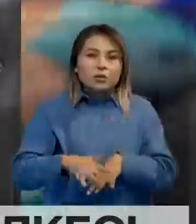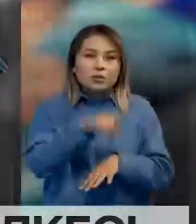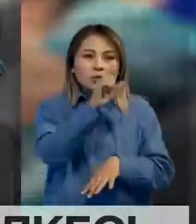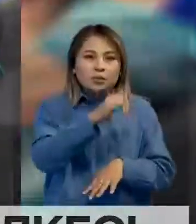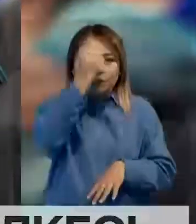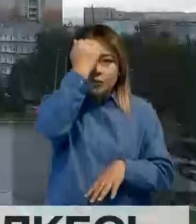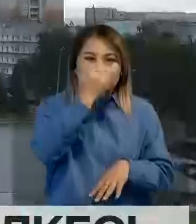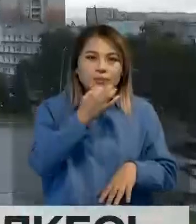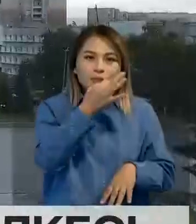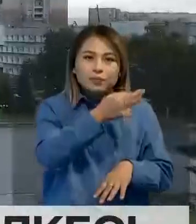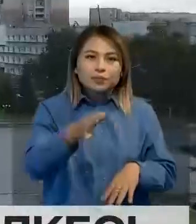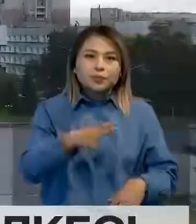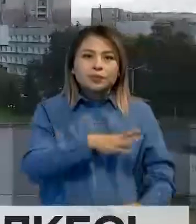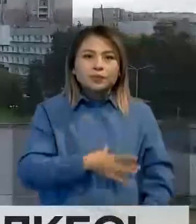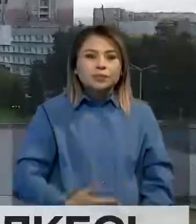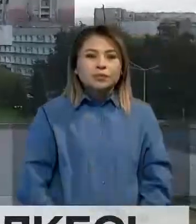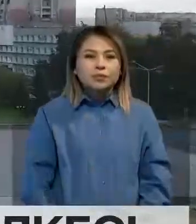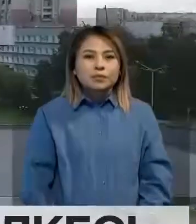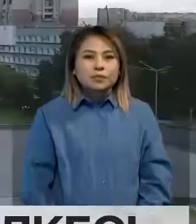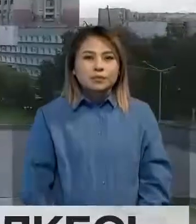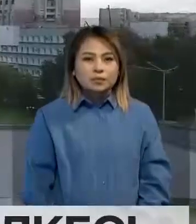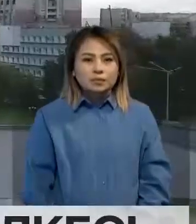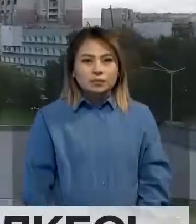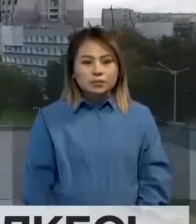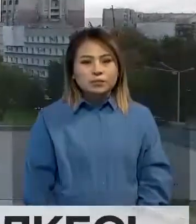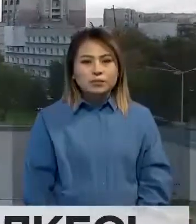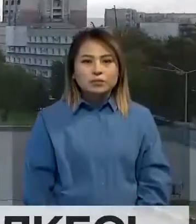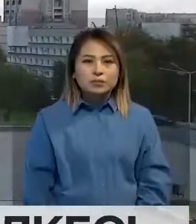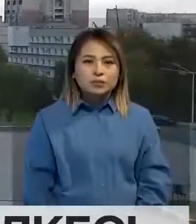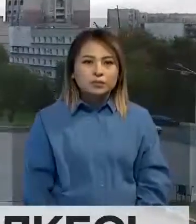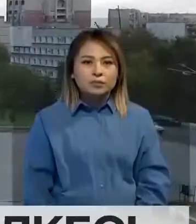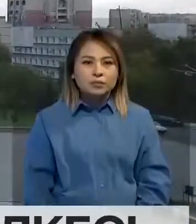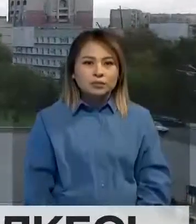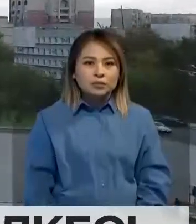алғысын білдірді. Талғатбек Абдуғожа, Ербол Дайыров, Дулат Ентебеков, Семейден.